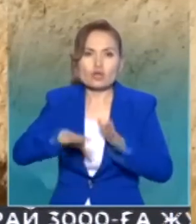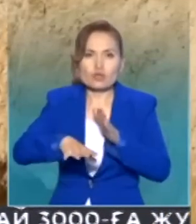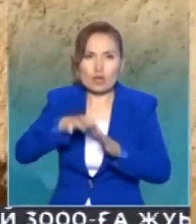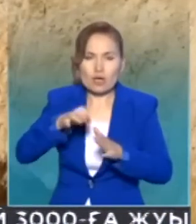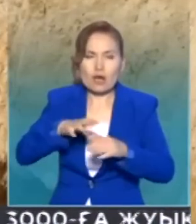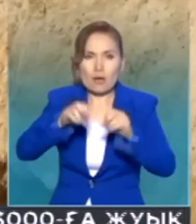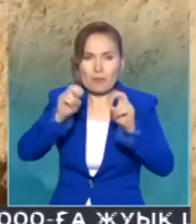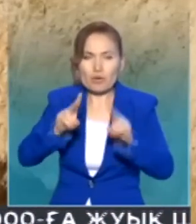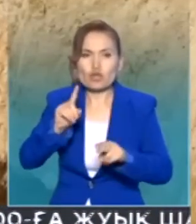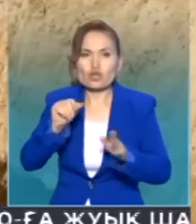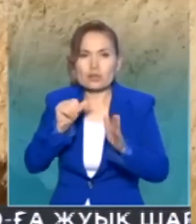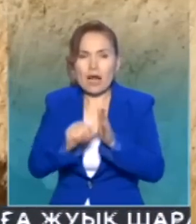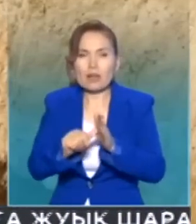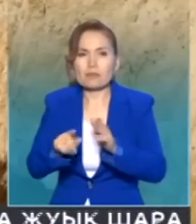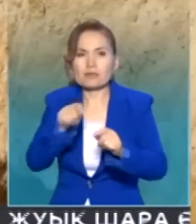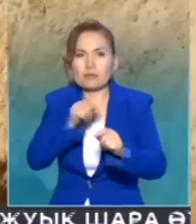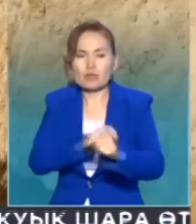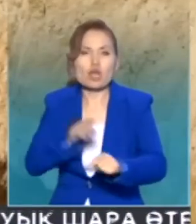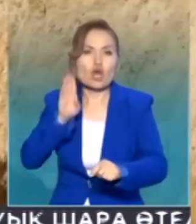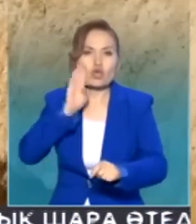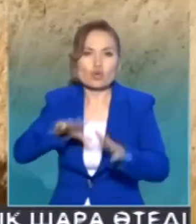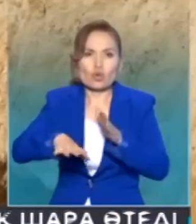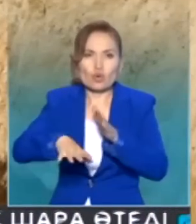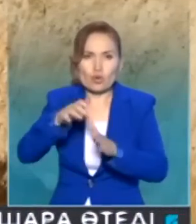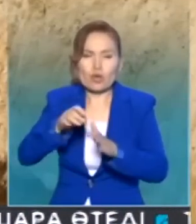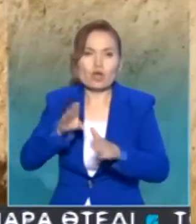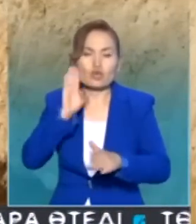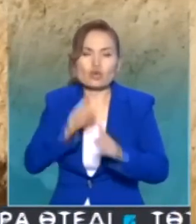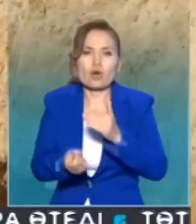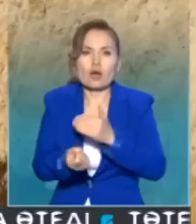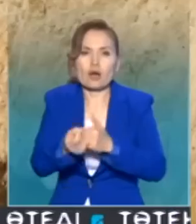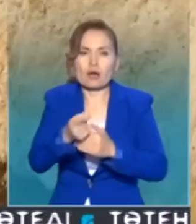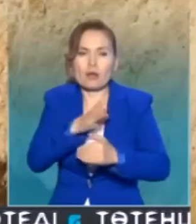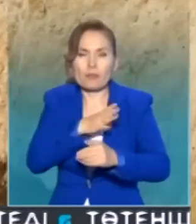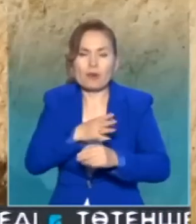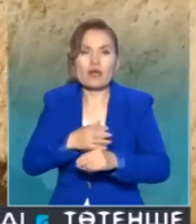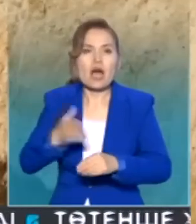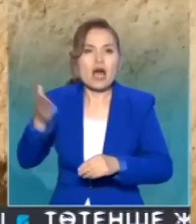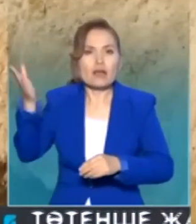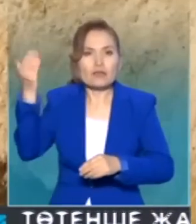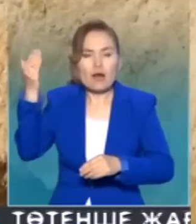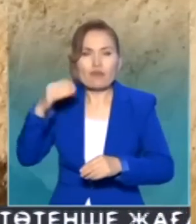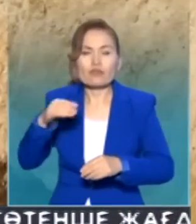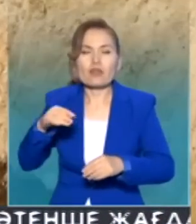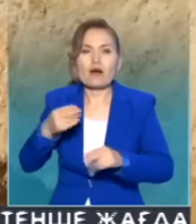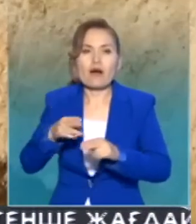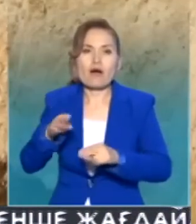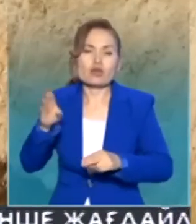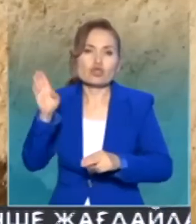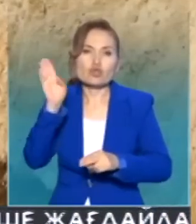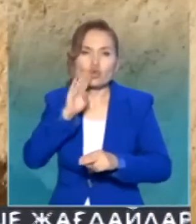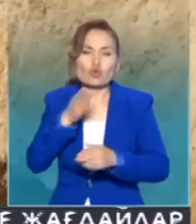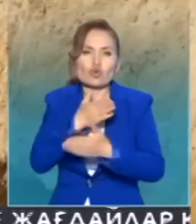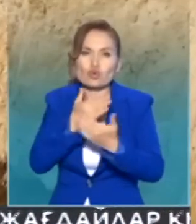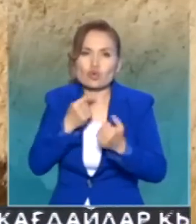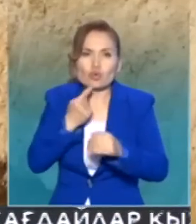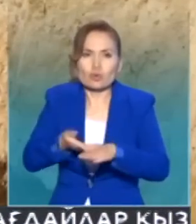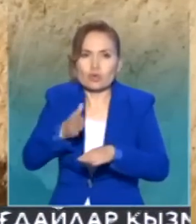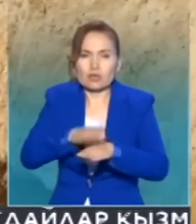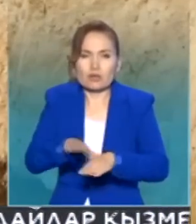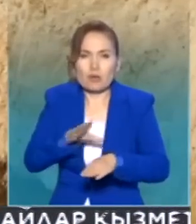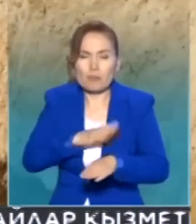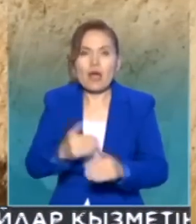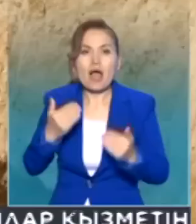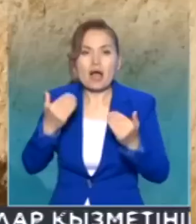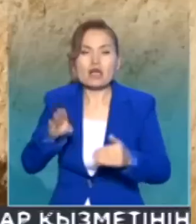мамандар 160 метр тереңдіктен шығарған. Бұл жер бұрын малға қолайсыз шөл дала болса, енді тіршілік нәрінің келуімен